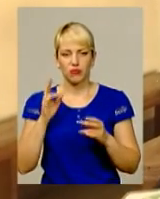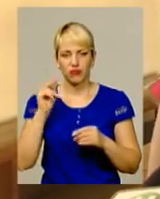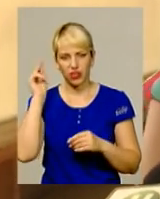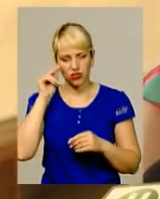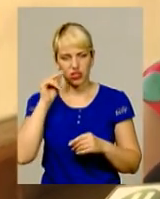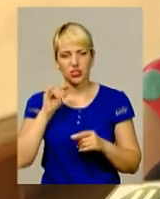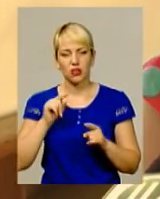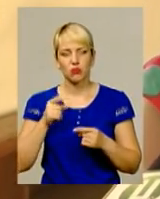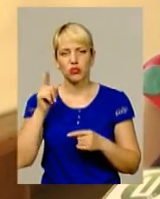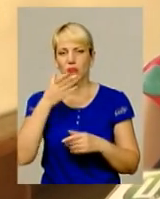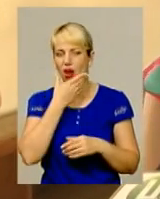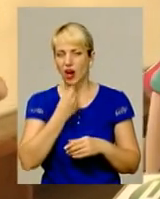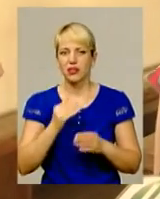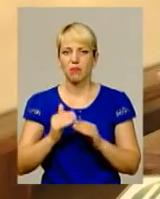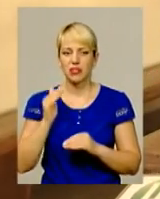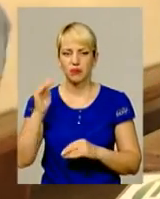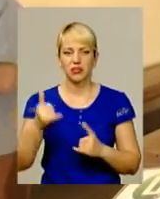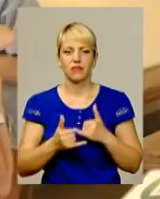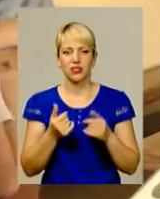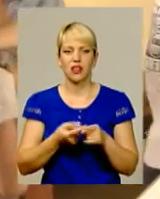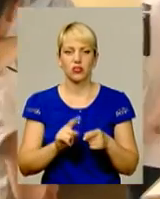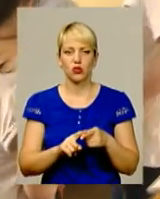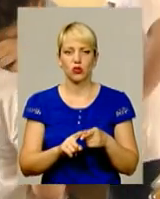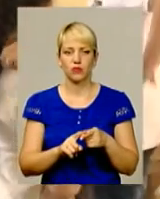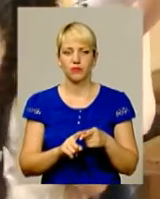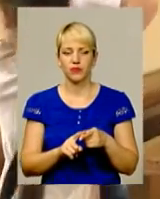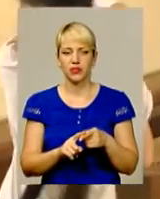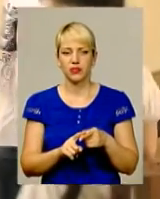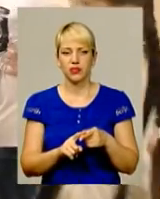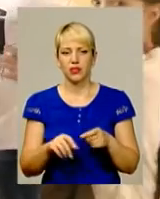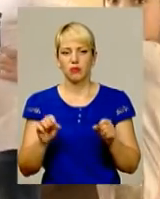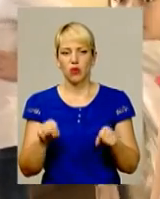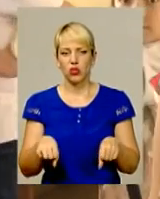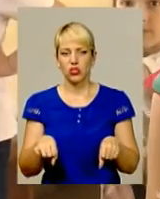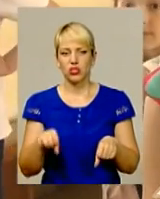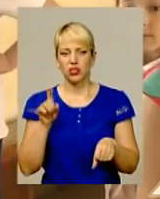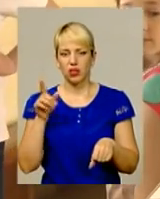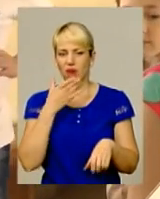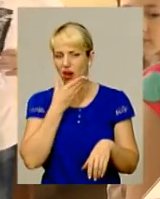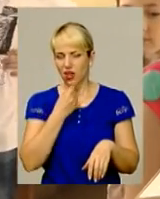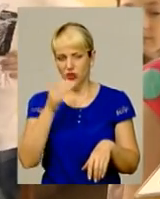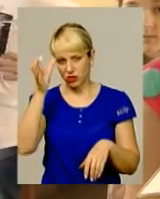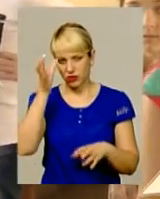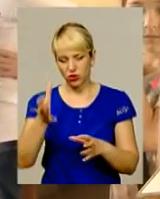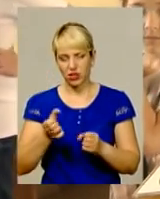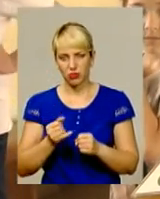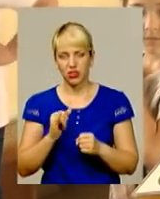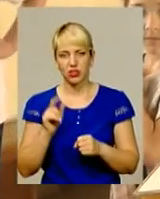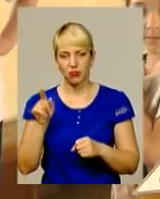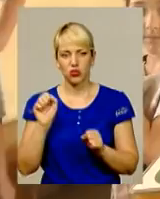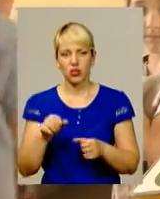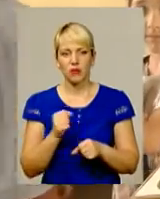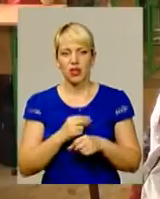тому що там гарні перспективи для цього, і можна там гарну освіту отримати і там вже